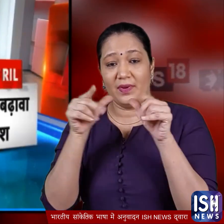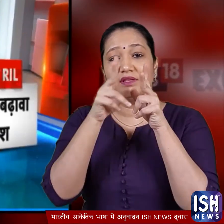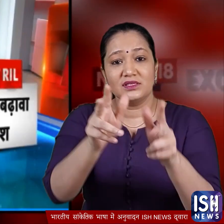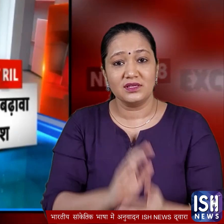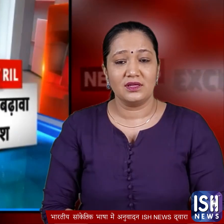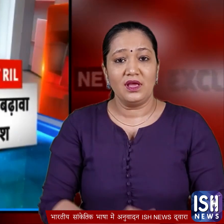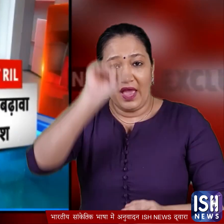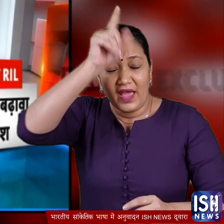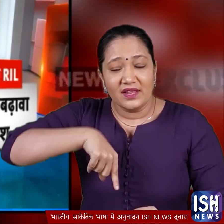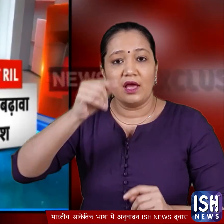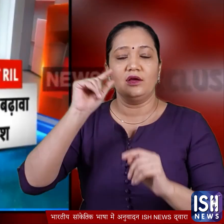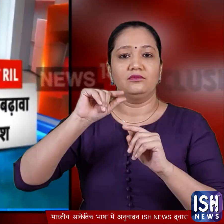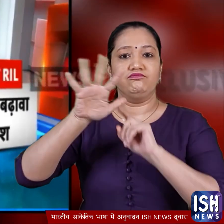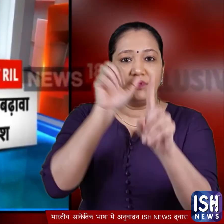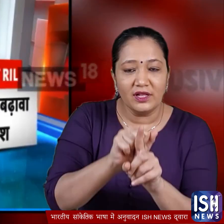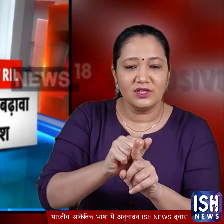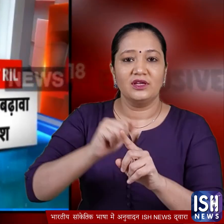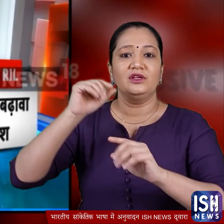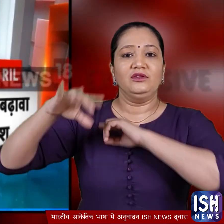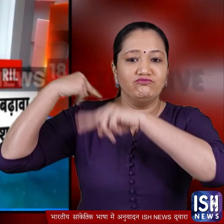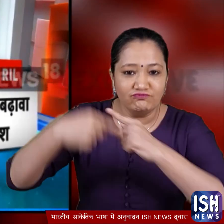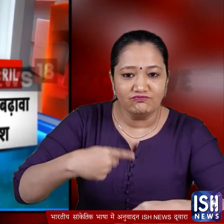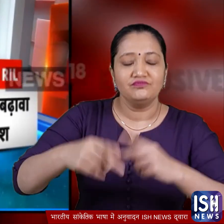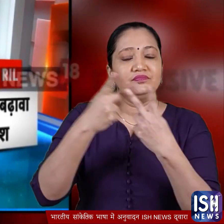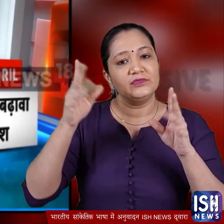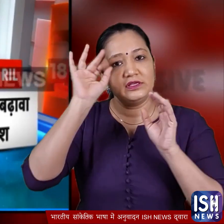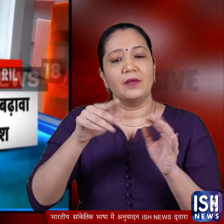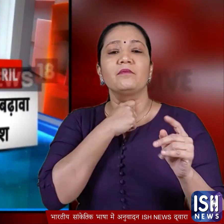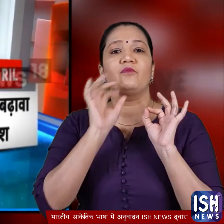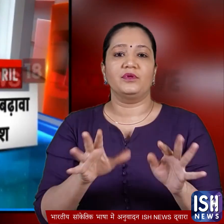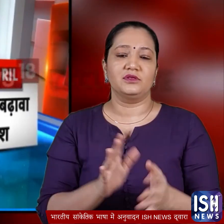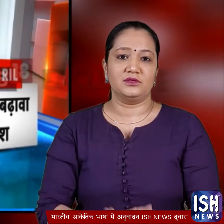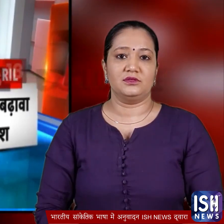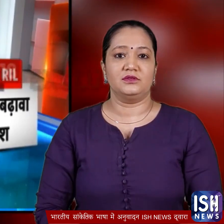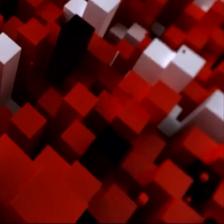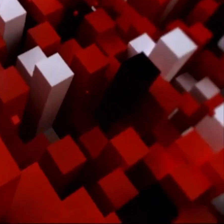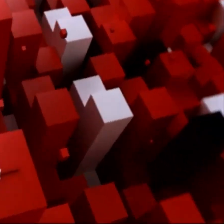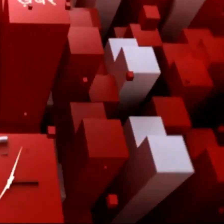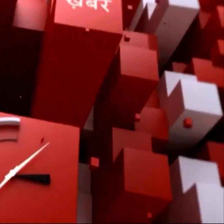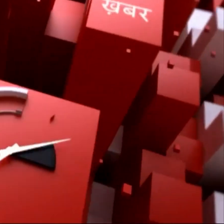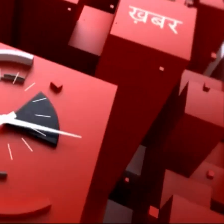के मुताबिक ये डील भारतीय कला और संस्कृति को बढ़ावा देने के कंपनी के संकल्प का एक हिस्सा है।